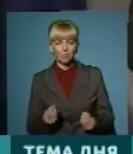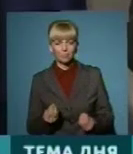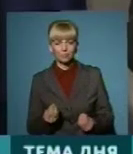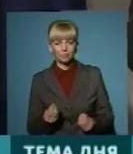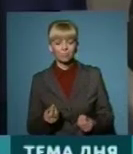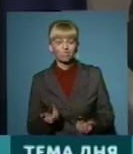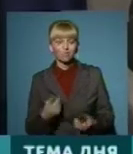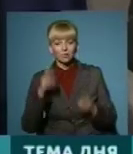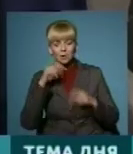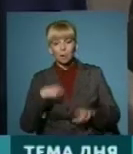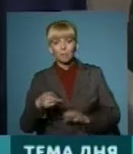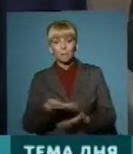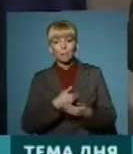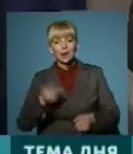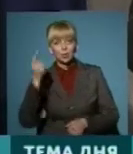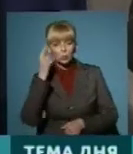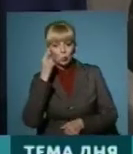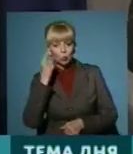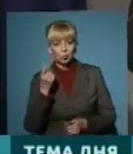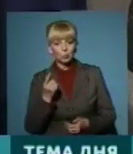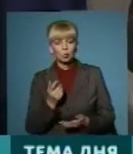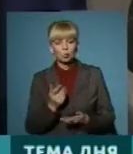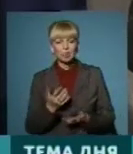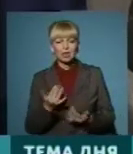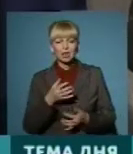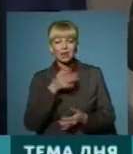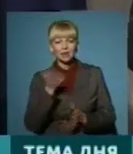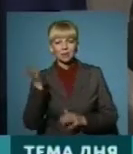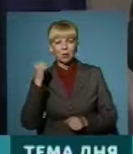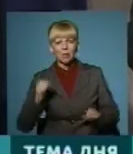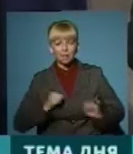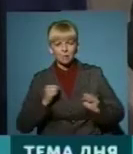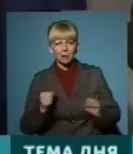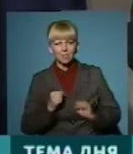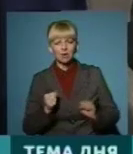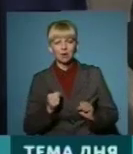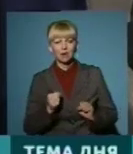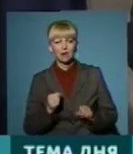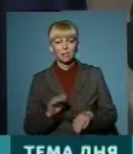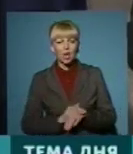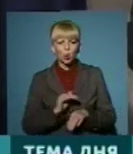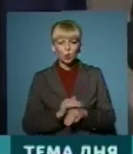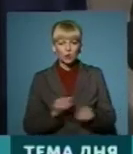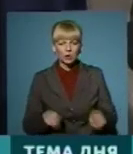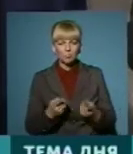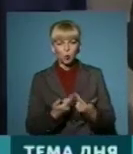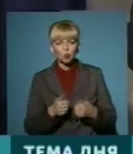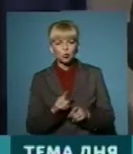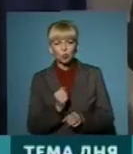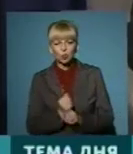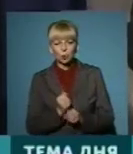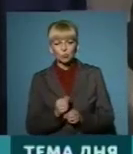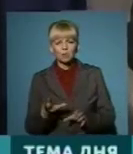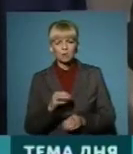не знаю. Ми думали, там, несколько лет назад пытались, продумывали з благотворительними організаціями что-то делать, какие-то вещи.